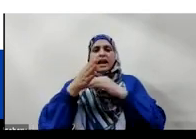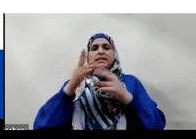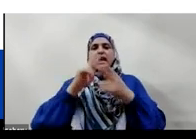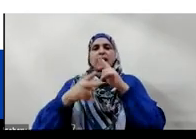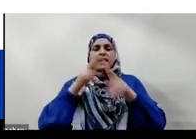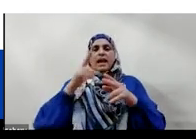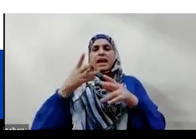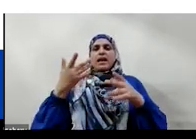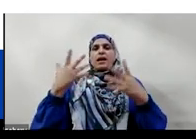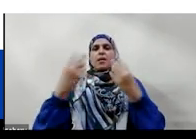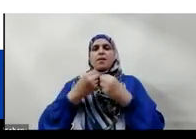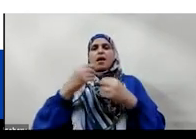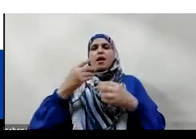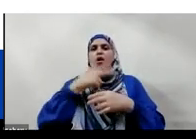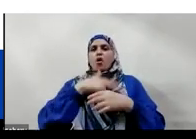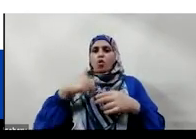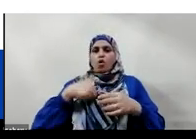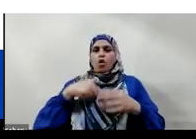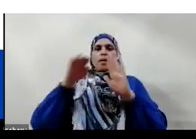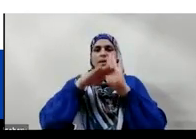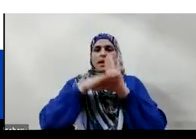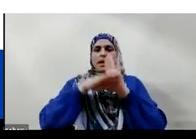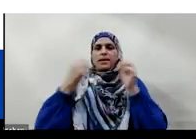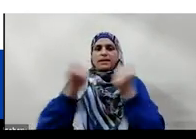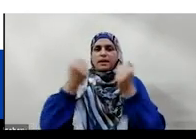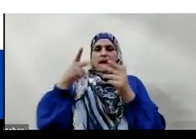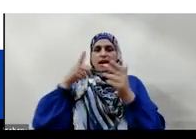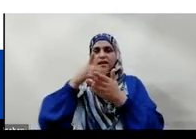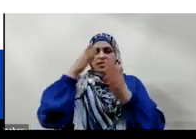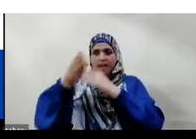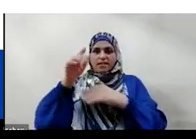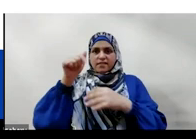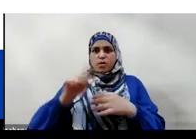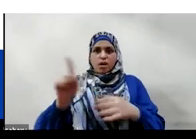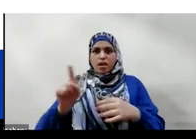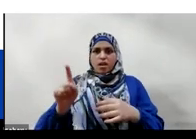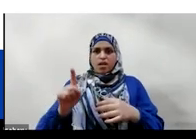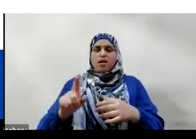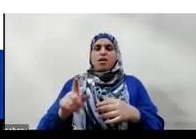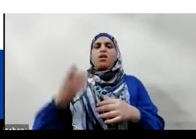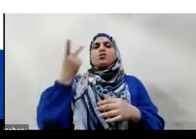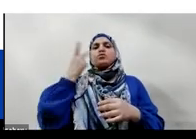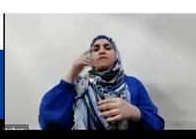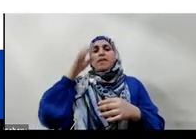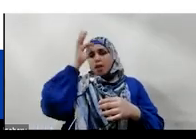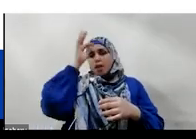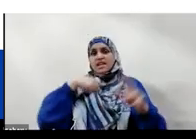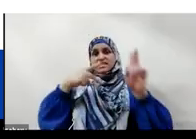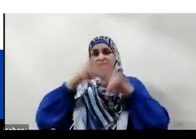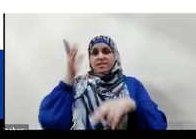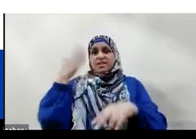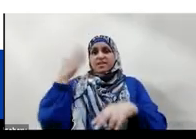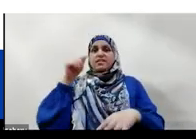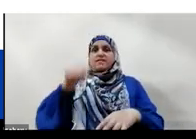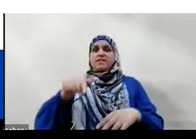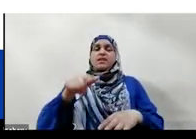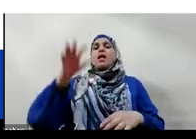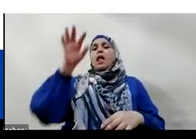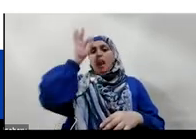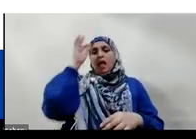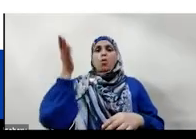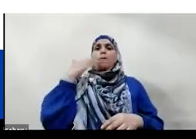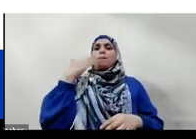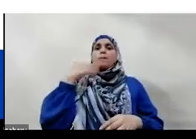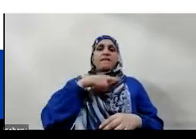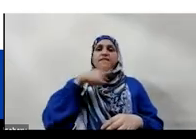government sponsored program من الحاجات اللي listed تحت دي، فبختار لو انا سافرت قبل كده عليهم، لو حاجة غير الحاجات اللي